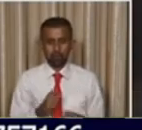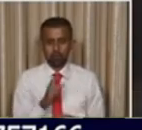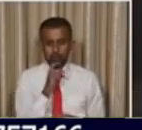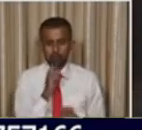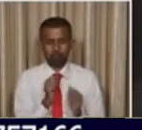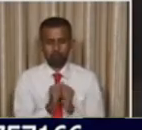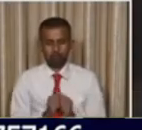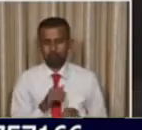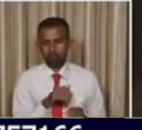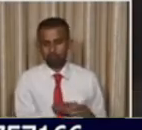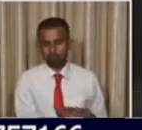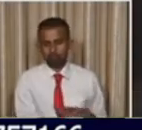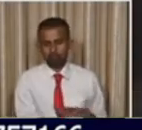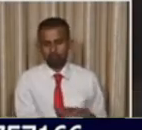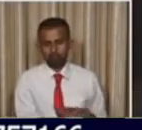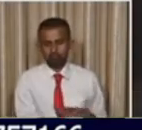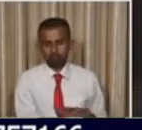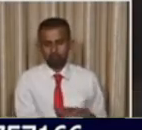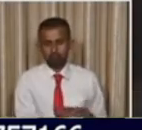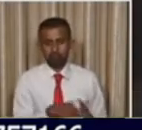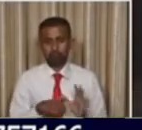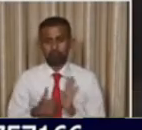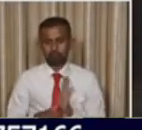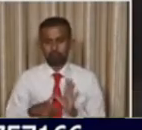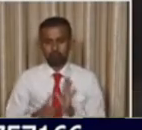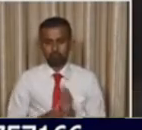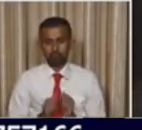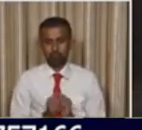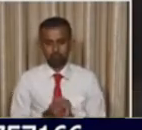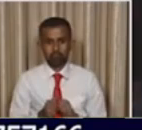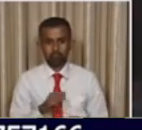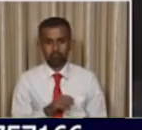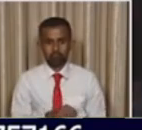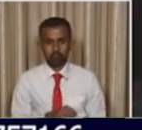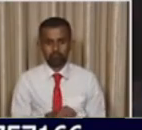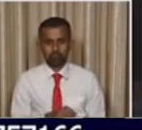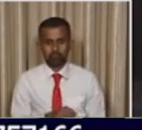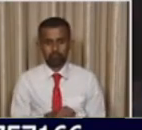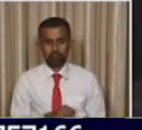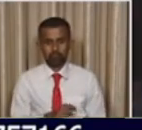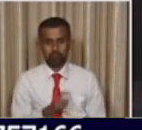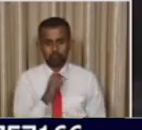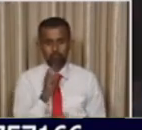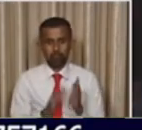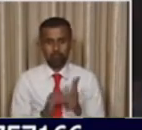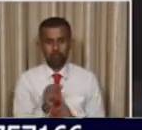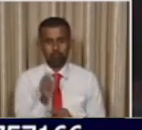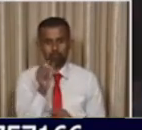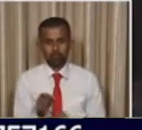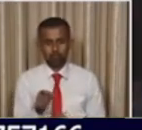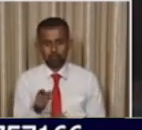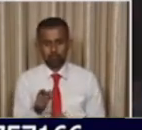பயங்கரவாதத்தின் 1983 ஆண்டு ஜூலை கலவரத்தின் 41 ஆண்டு நினைவேந்த நிகழ்த்தும் அஞ்சலி புலம்பெயர் தமிழ் மக்களாலும்